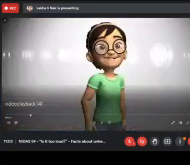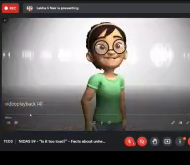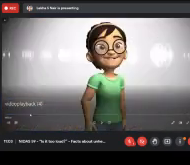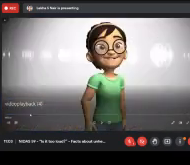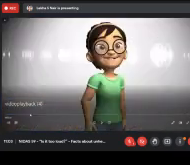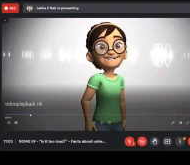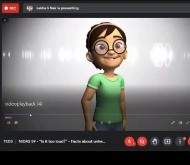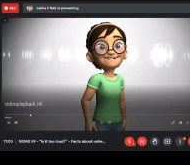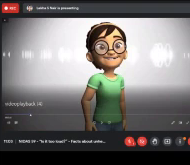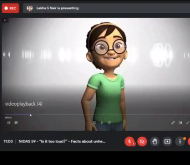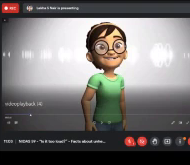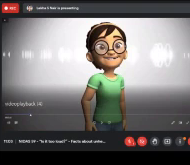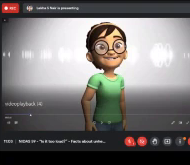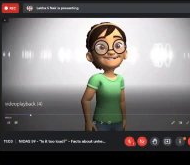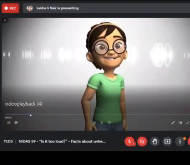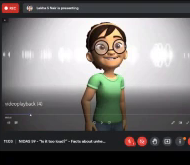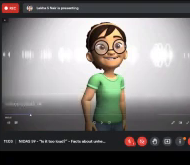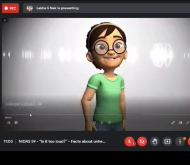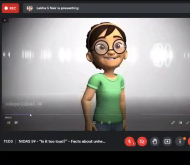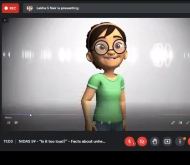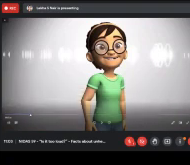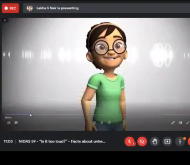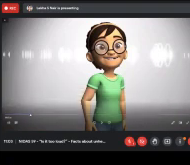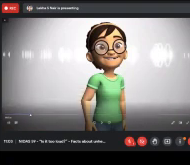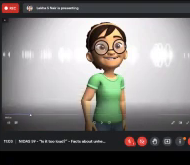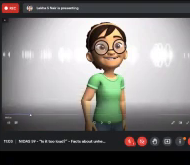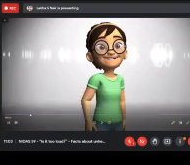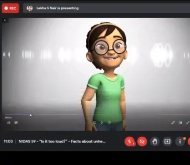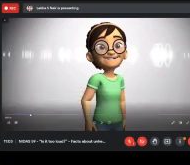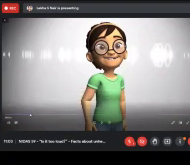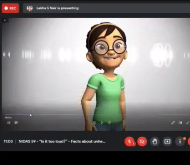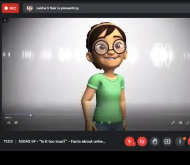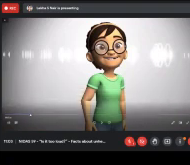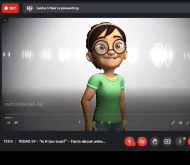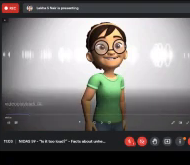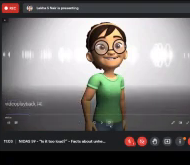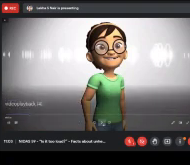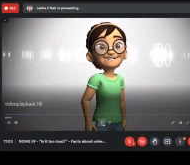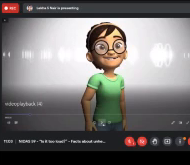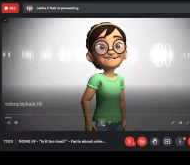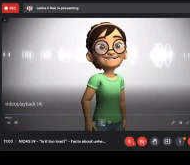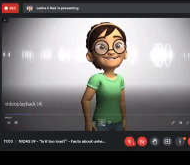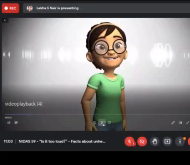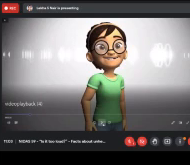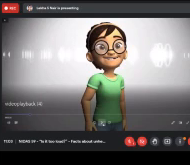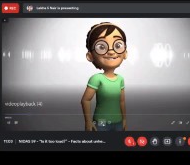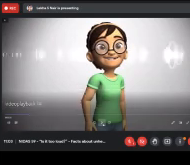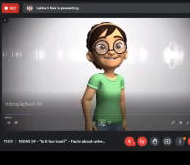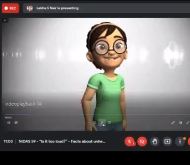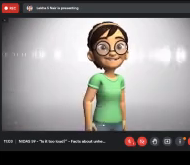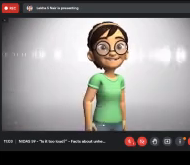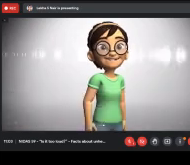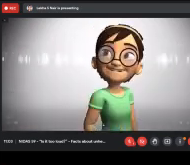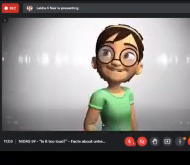through a narrow passageway called the ear canal. ഈ വീഡിയോയിൽ ആദ്യം നമ്മൾ കണ്ടതെന്ന് വെച്ച് കഴിഞ്ഞാൽ ഒരു പെൺകുട്ടി ഒരു ശബ്ദം കേൾക്കുകയാണ്.